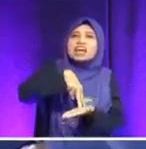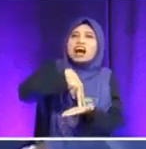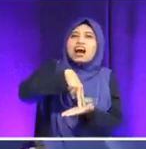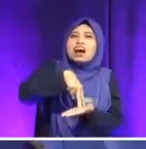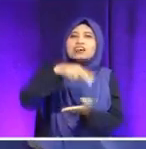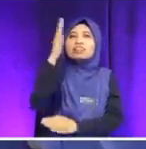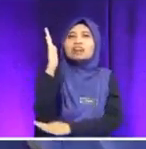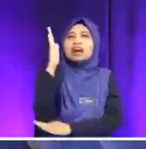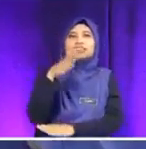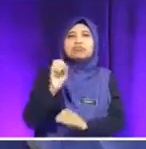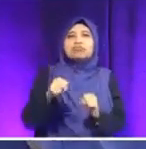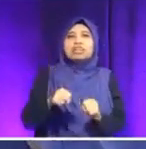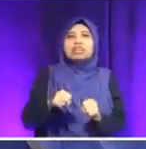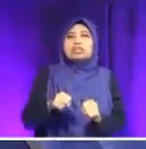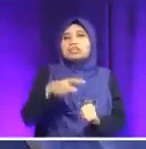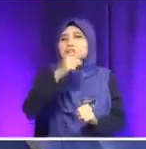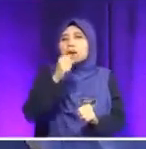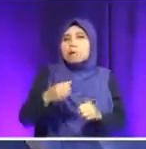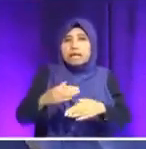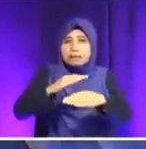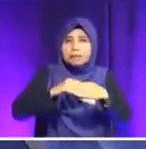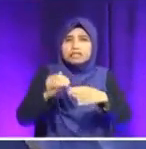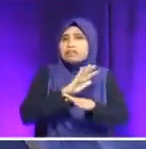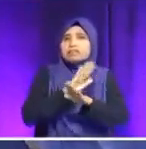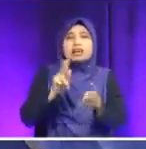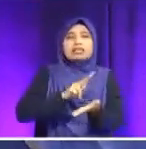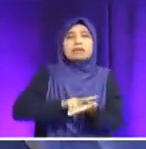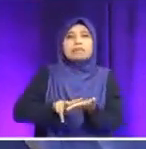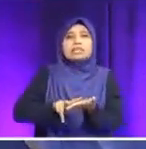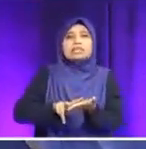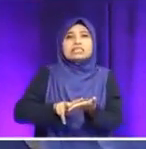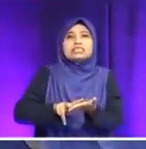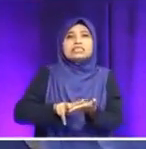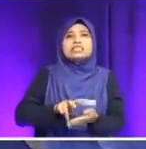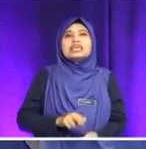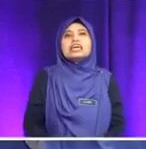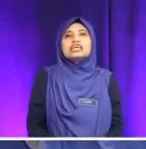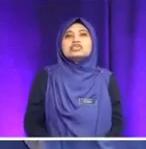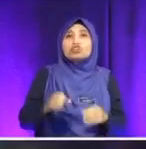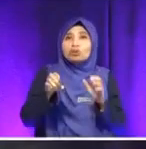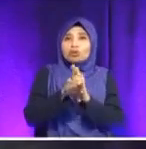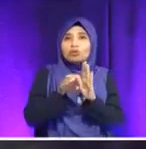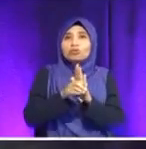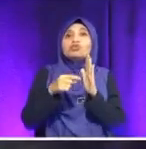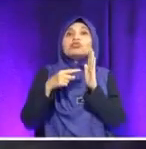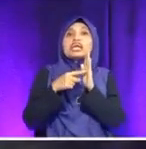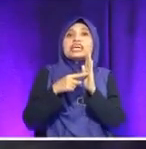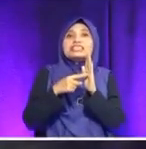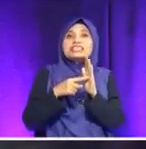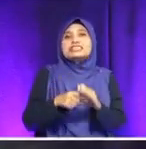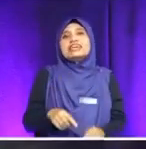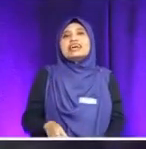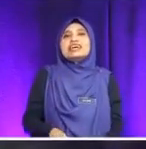Lepas tu lipatan dia tak kemas. Okay. Cuba tengok kan. Saya dengan Aiman. Okey. Saya